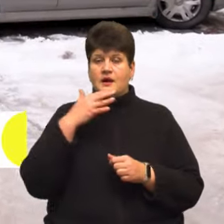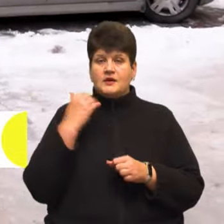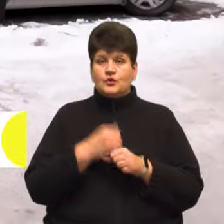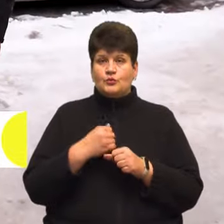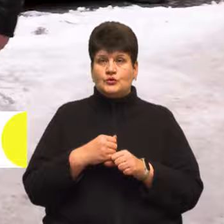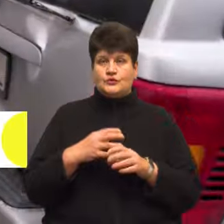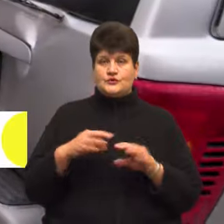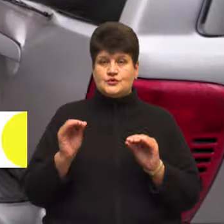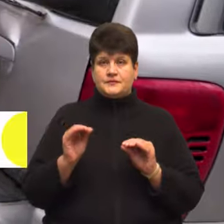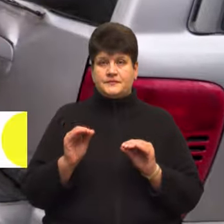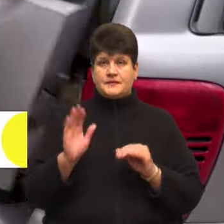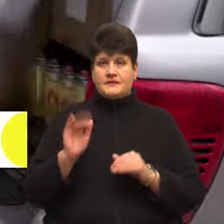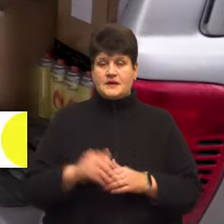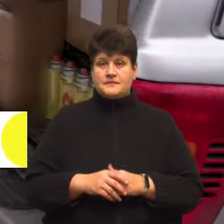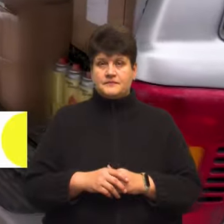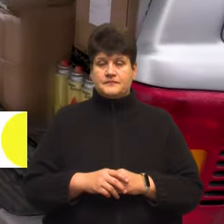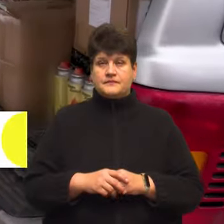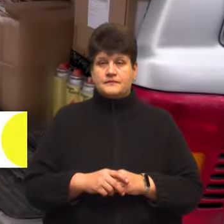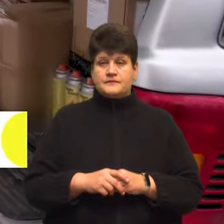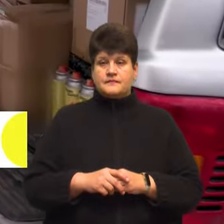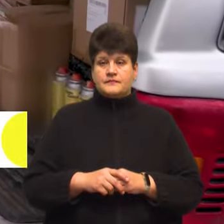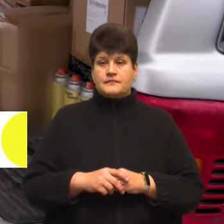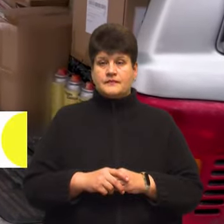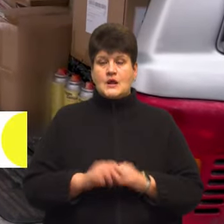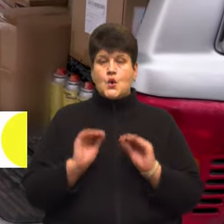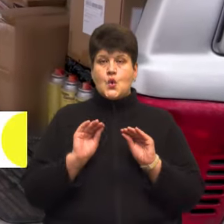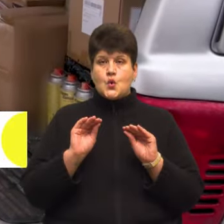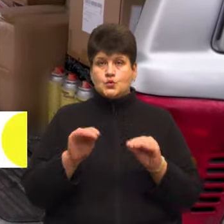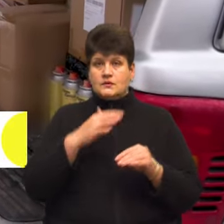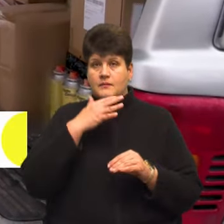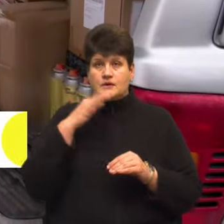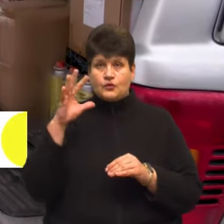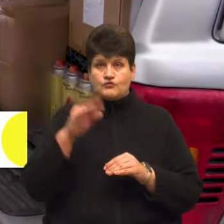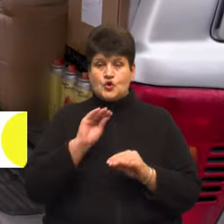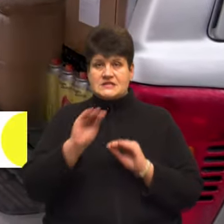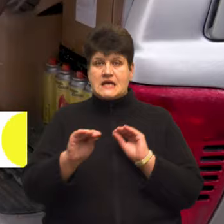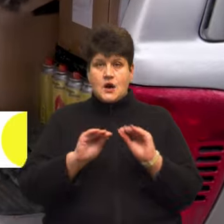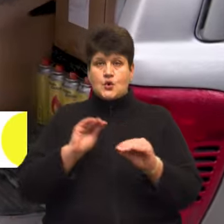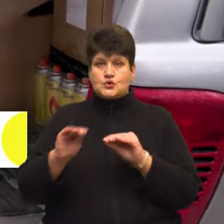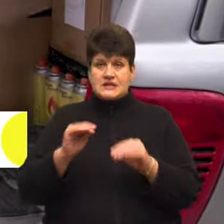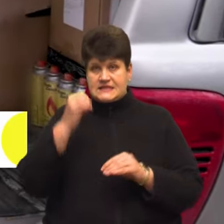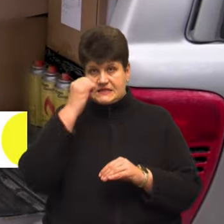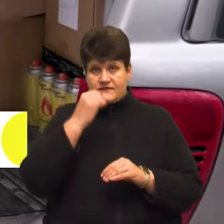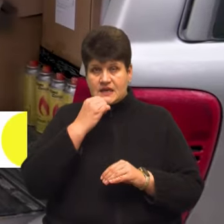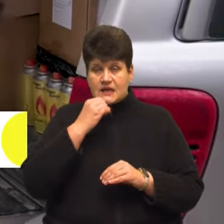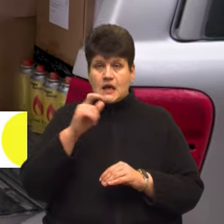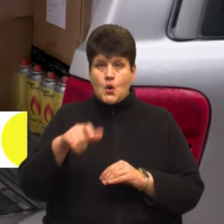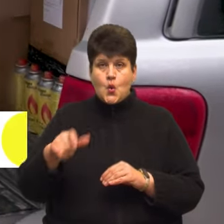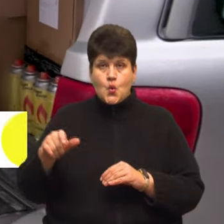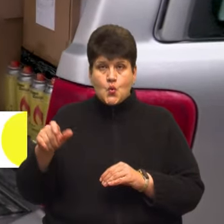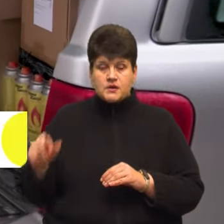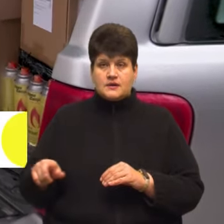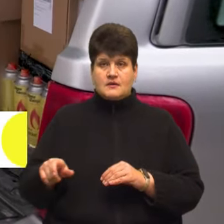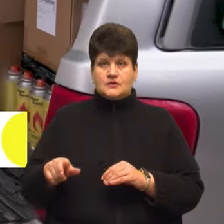загрузив все давай грузимо О багато всього позагружали завдяки людям Ну то то